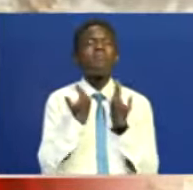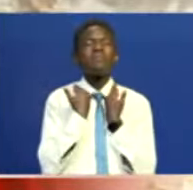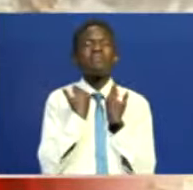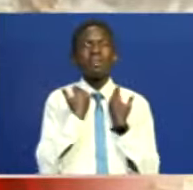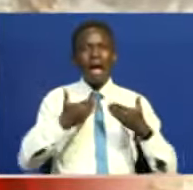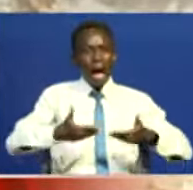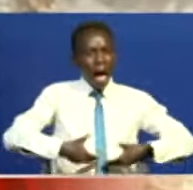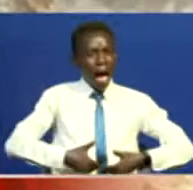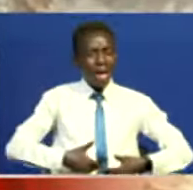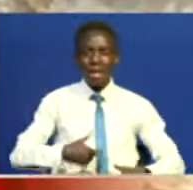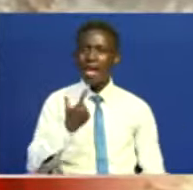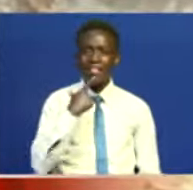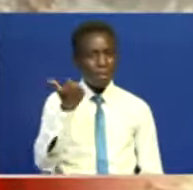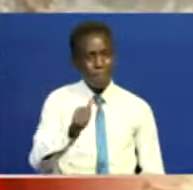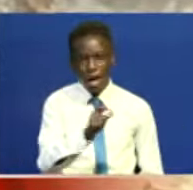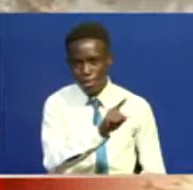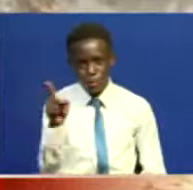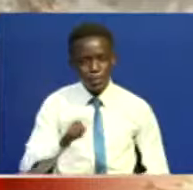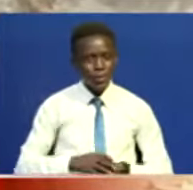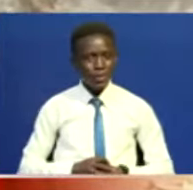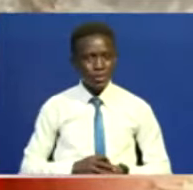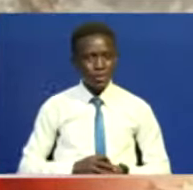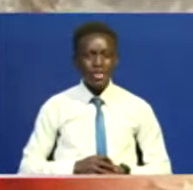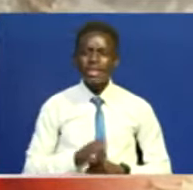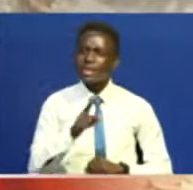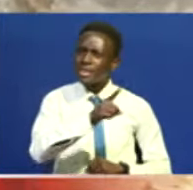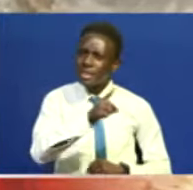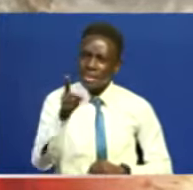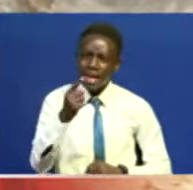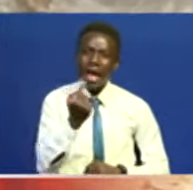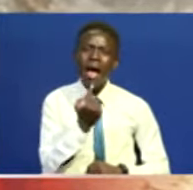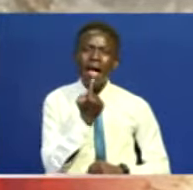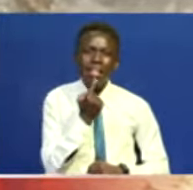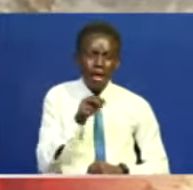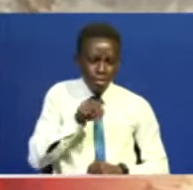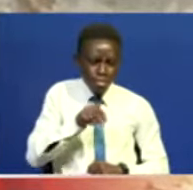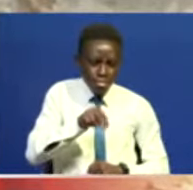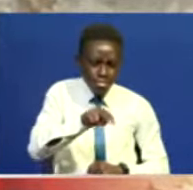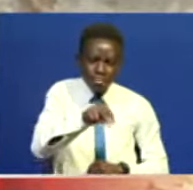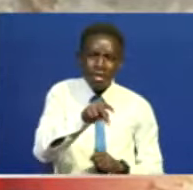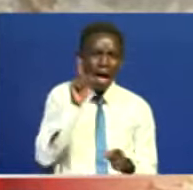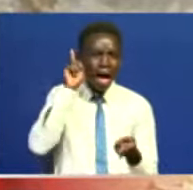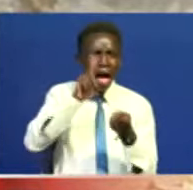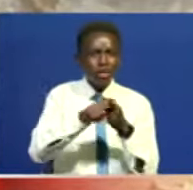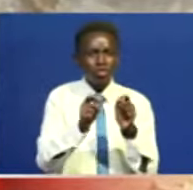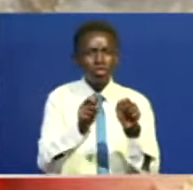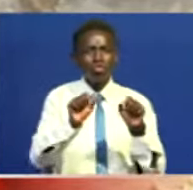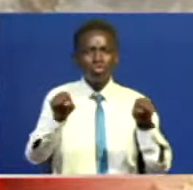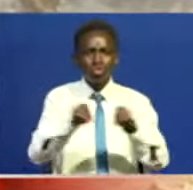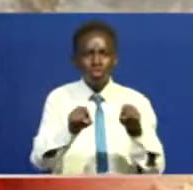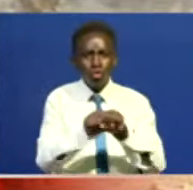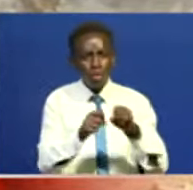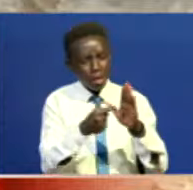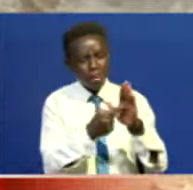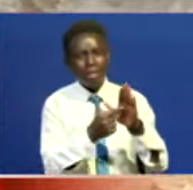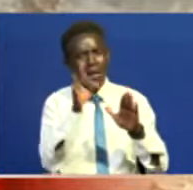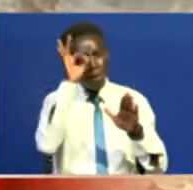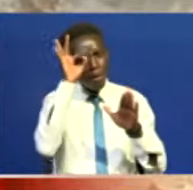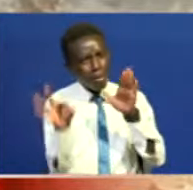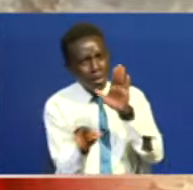hamujui. Nyinyi hamujawahi kutembea barabarani mkapiga lami mpaka kiatu ikakatika ukitafuta kazi.